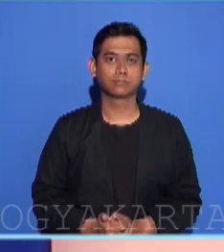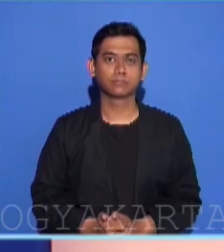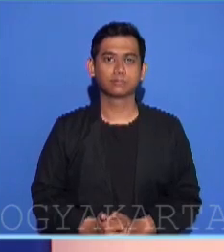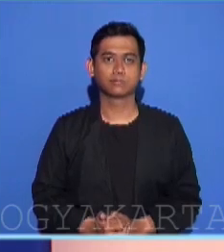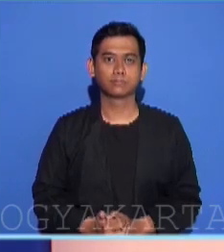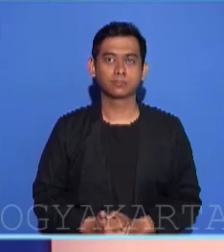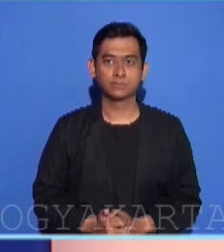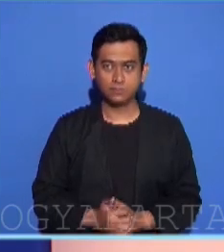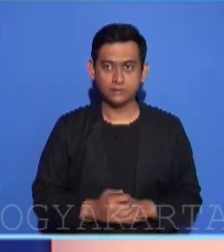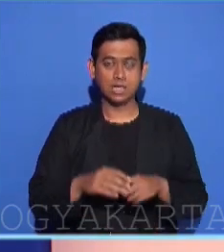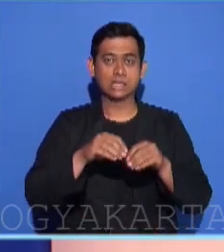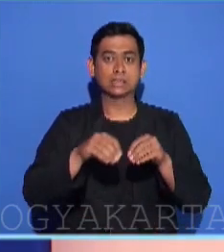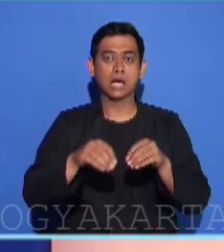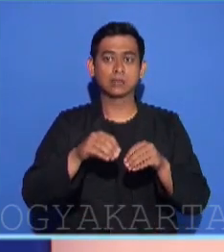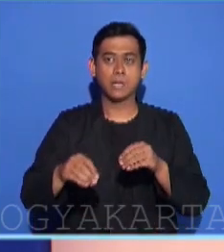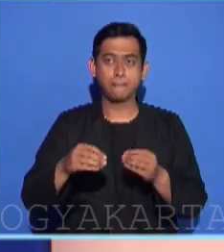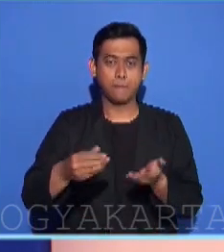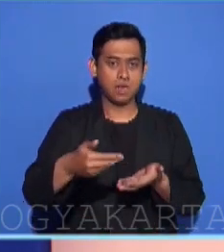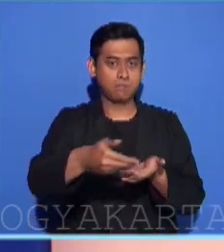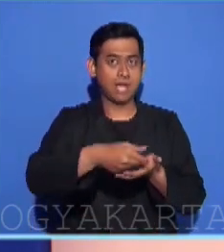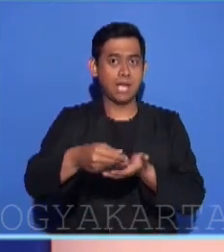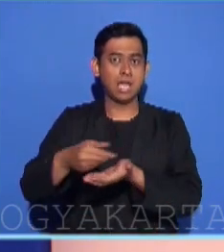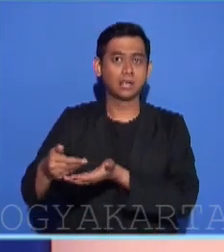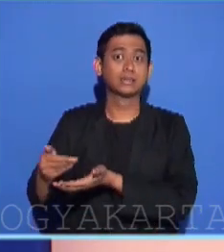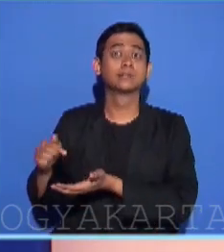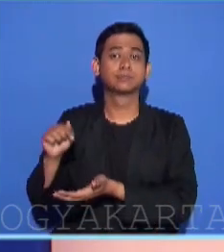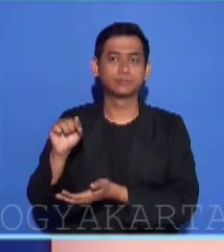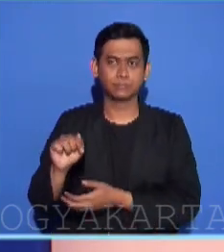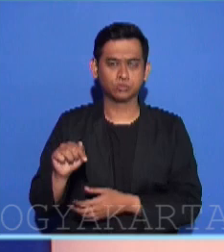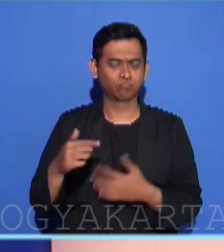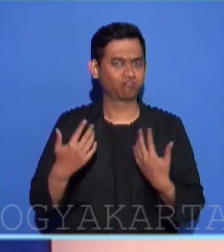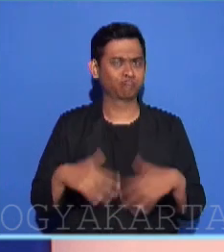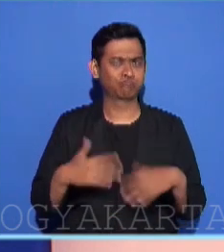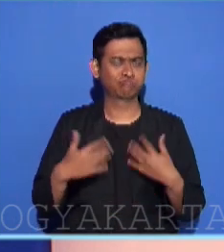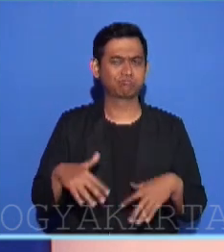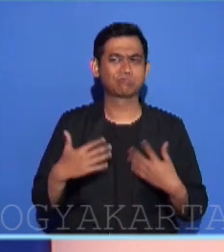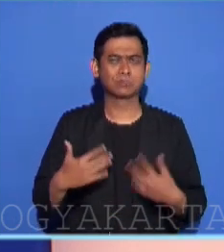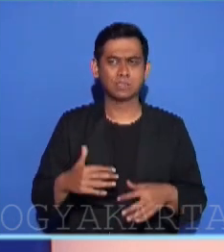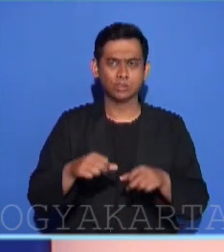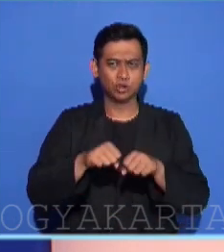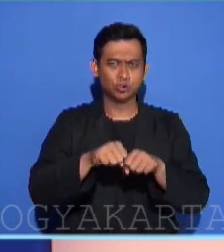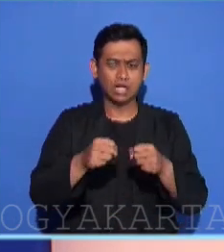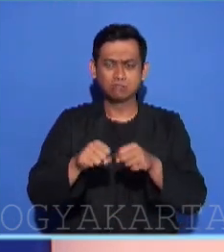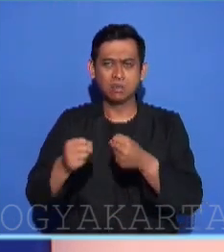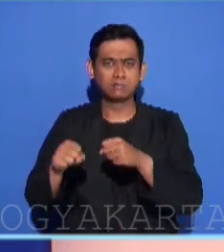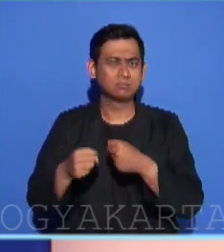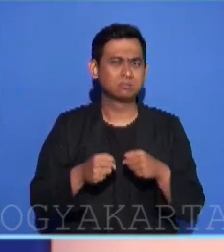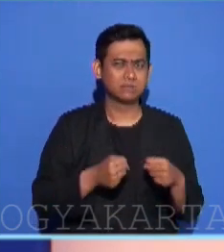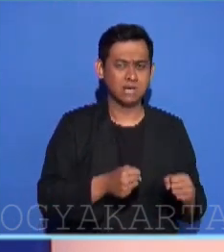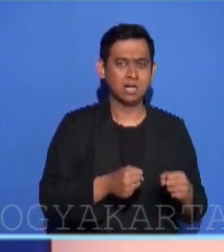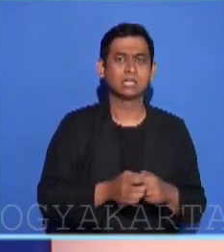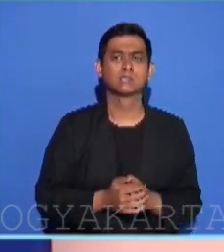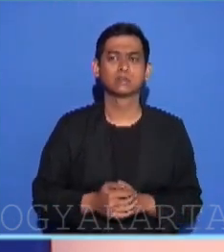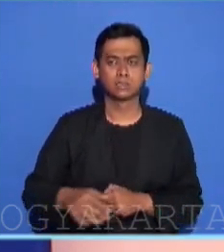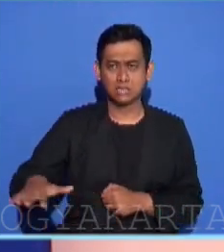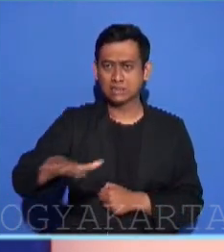tanaman padi milik petani di kapanewon pojong Gunung Kidul Daerah Istimewa Yogyakarta rusak akibat kurang air letak lahan